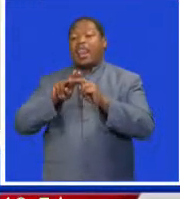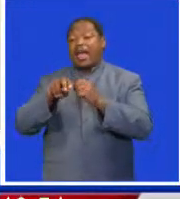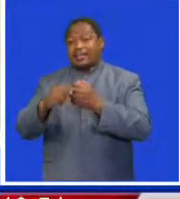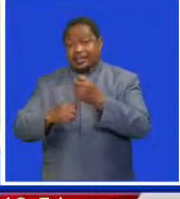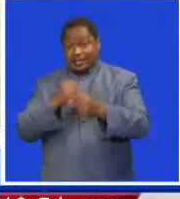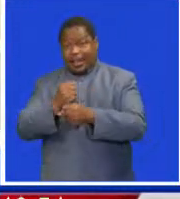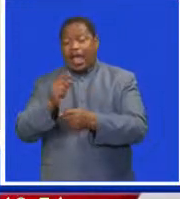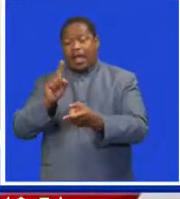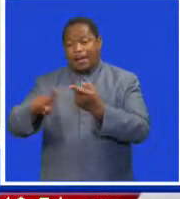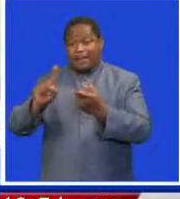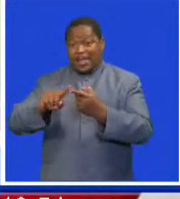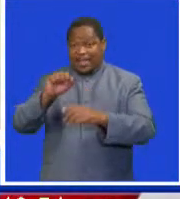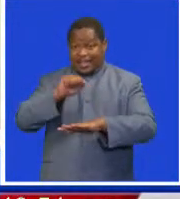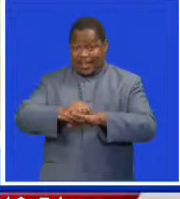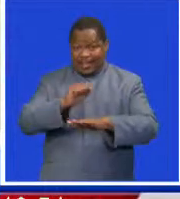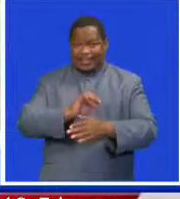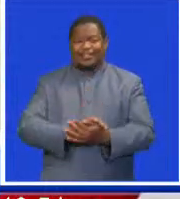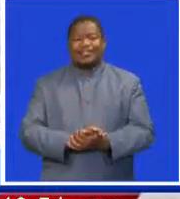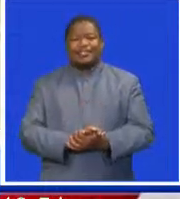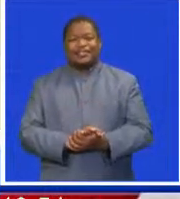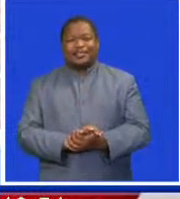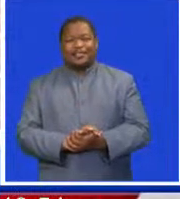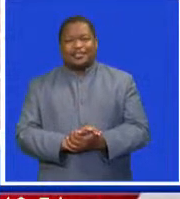kutemdlalo ngiphathizwe Msibi embabane.